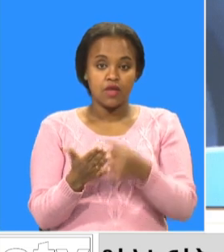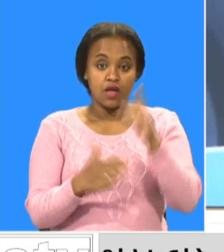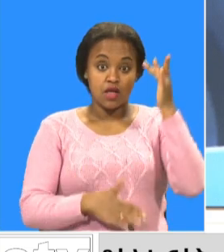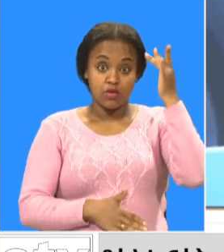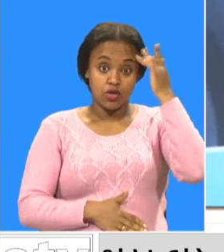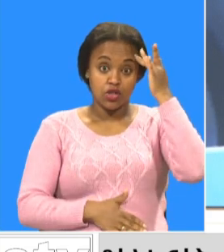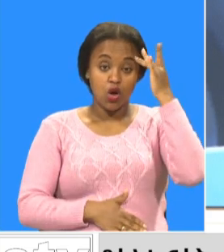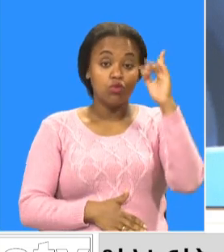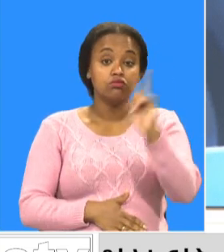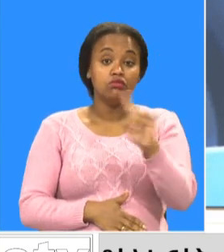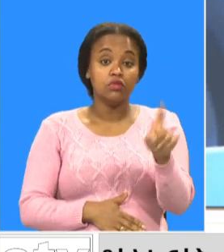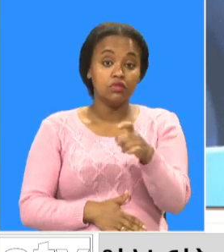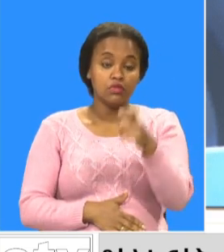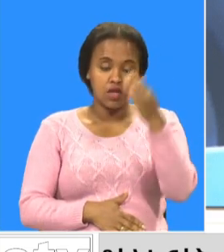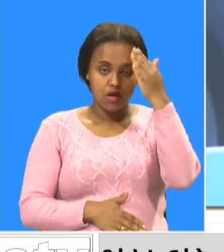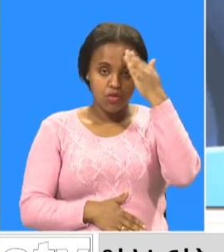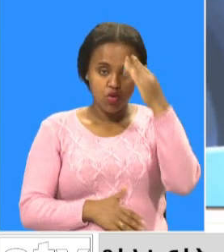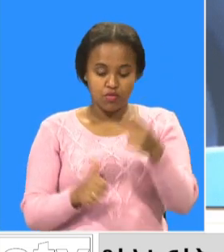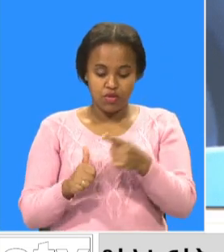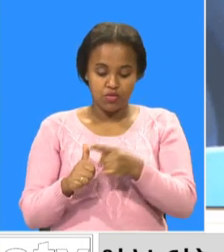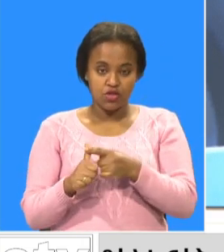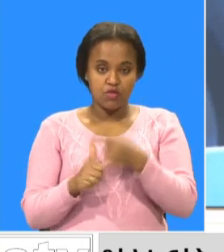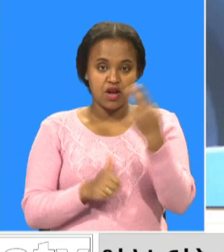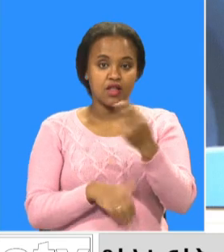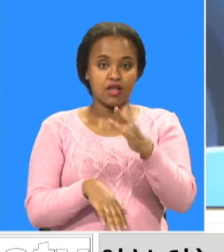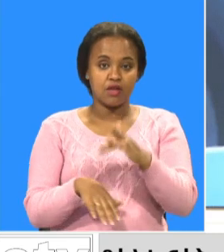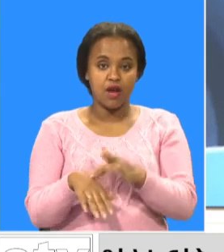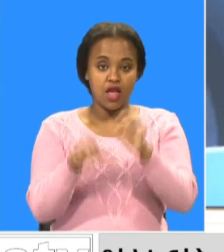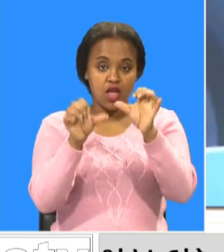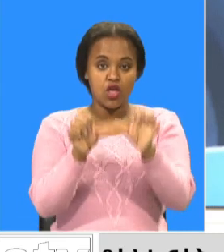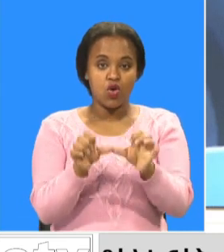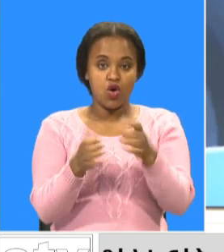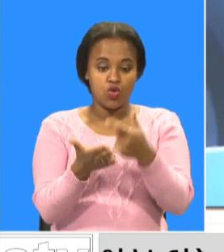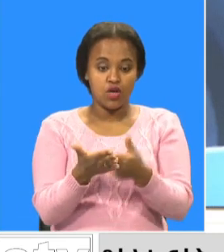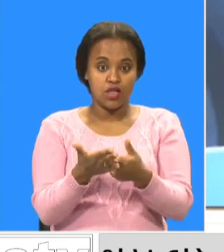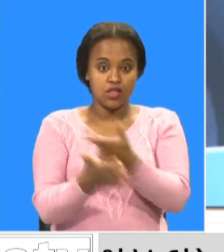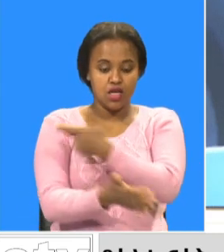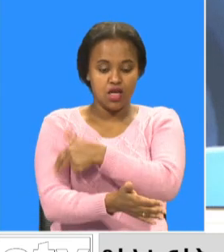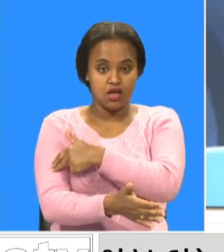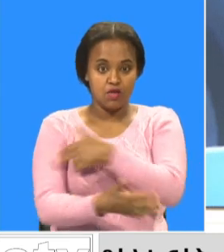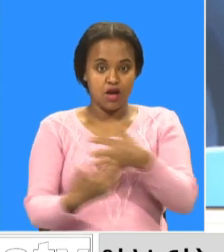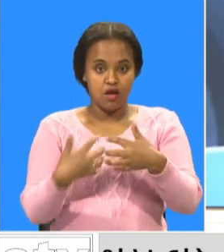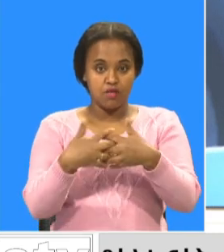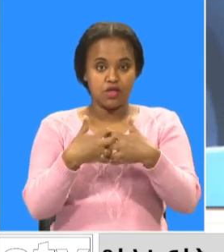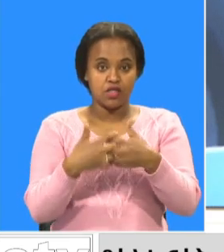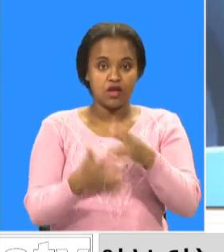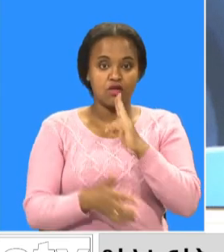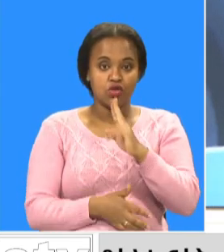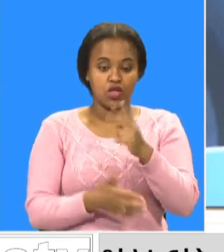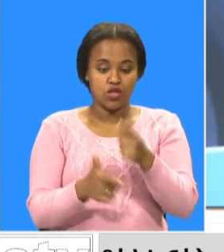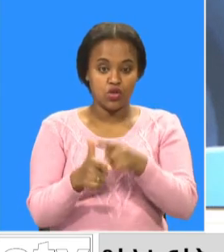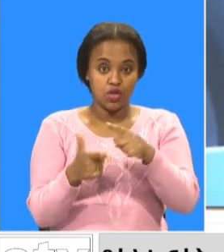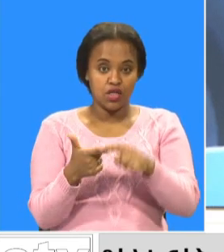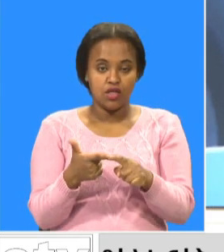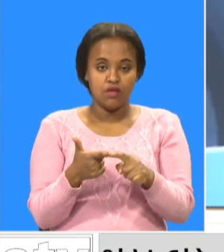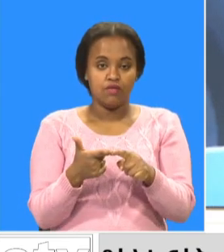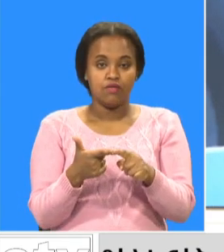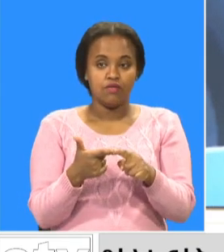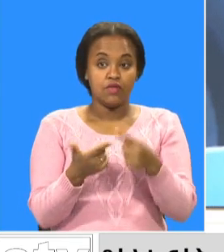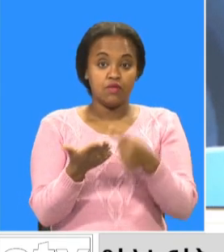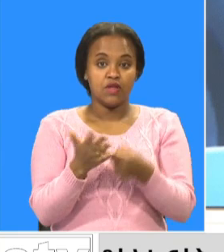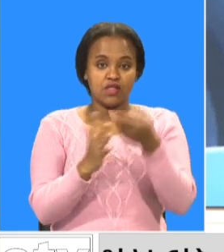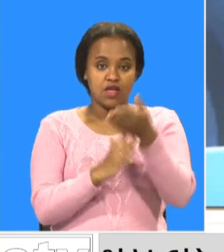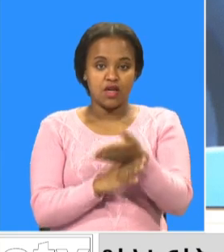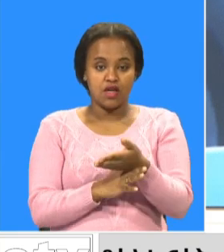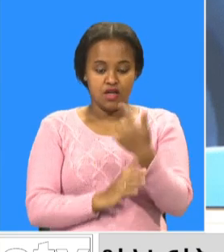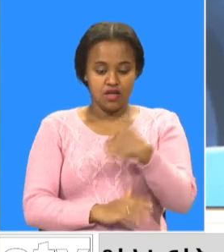የበሽታው ምንነት ለማወቅ በመጀመሪያ ጥቅም ላይ የዋሉ እነዚህ የህክምና መሳሪያዎች ናቸው። እንግዲህ በዚህ